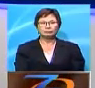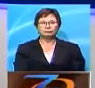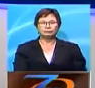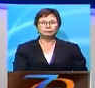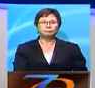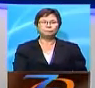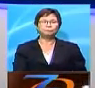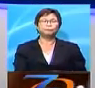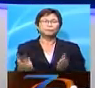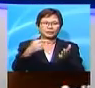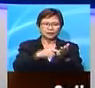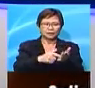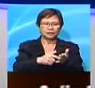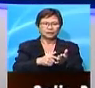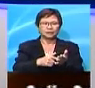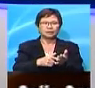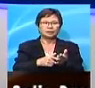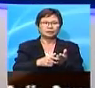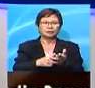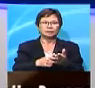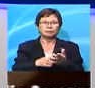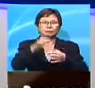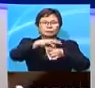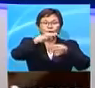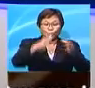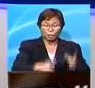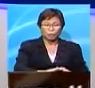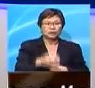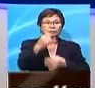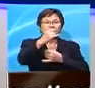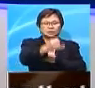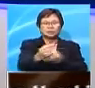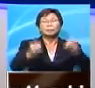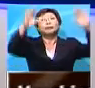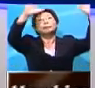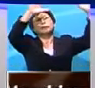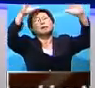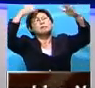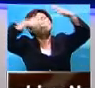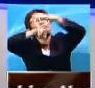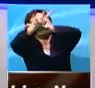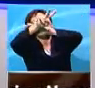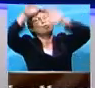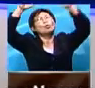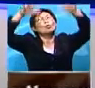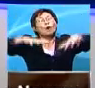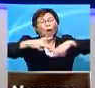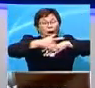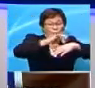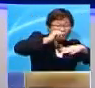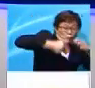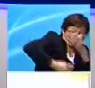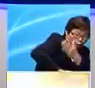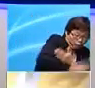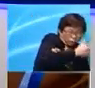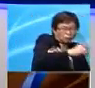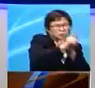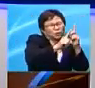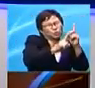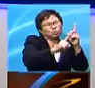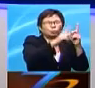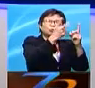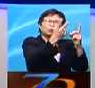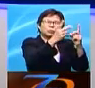esok baik lagi maklumat kepada pengundi jabatan meteorologi meram hujan awal pagi esok di satu dua